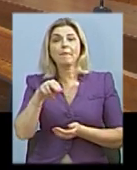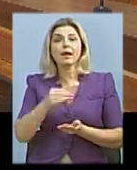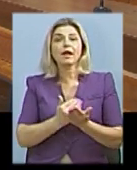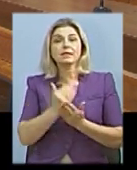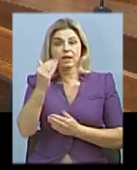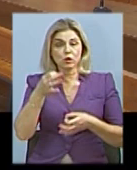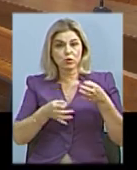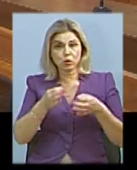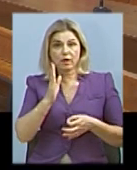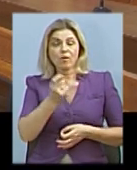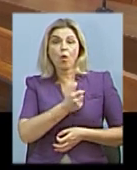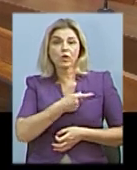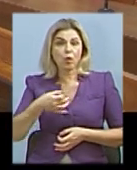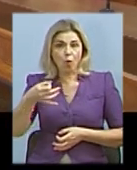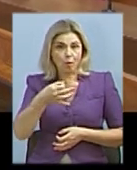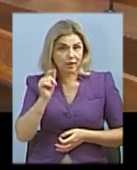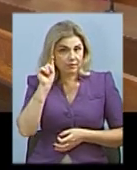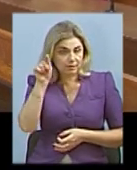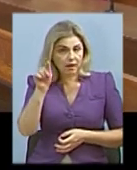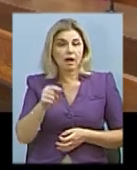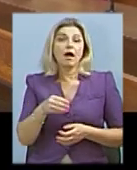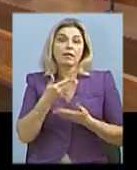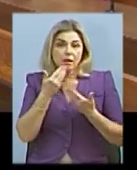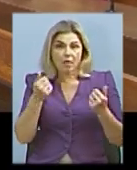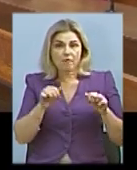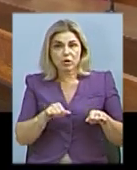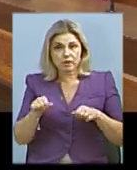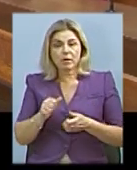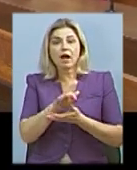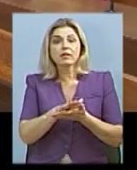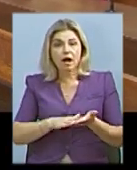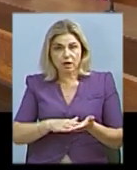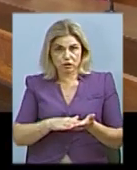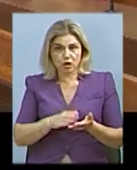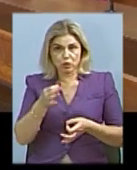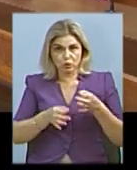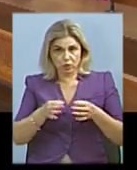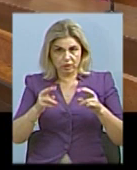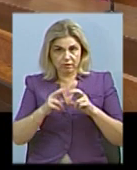Одеської області, то нема можливості далі продовжити судове засідання.